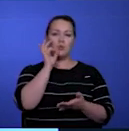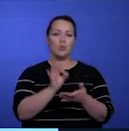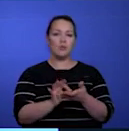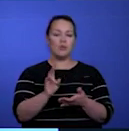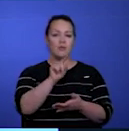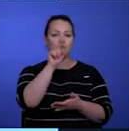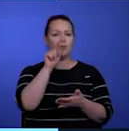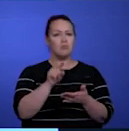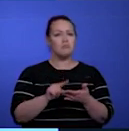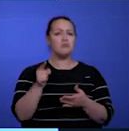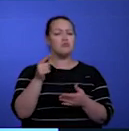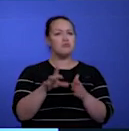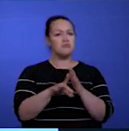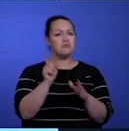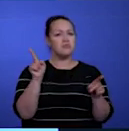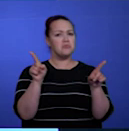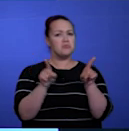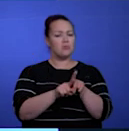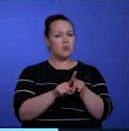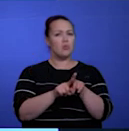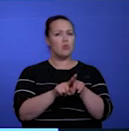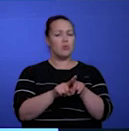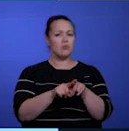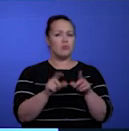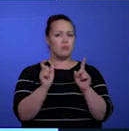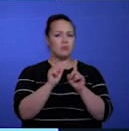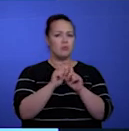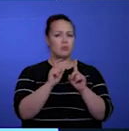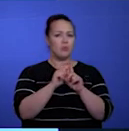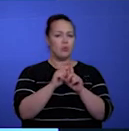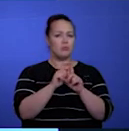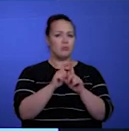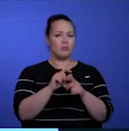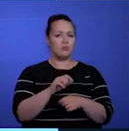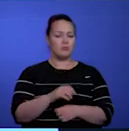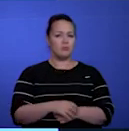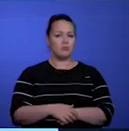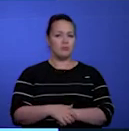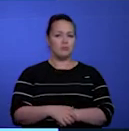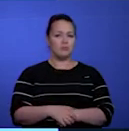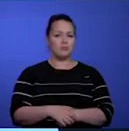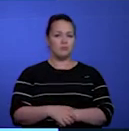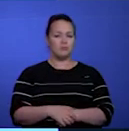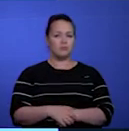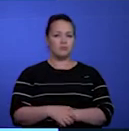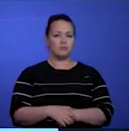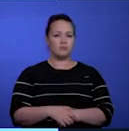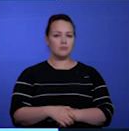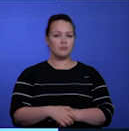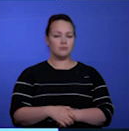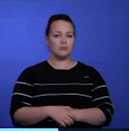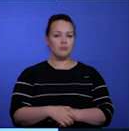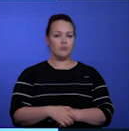выбрала именно такой набор слогов наверное догадались конечно